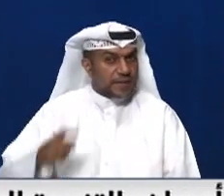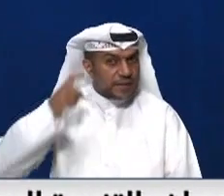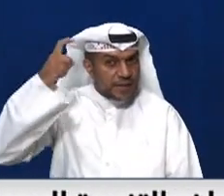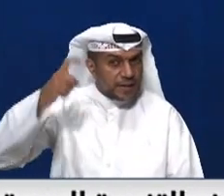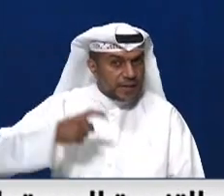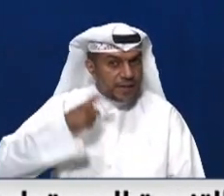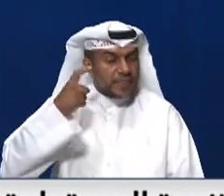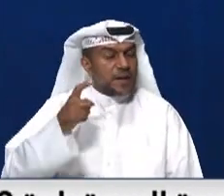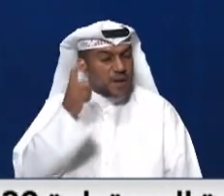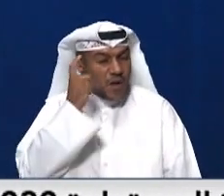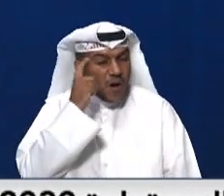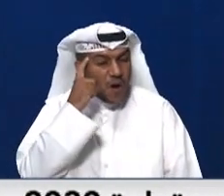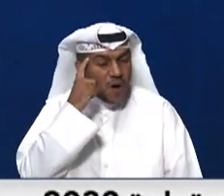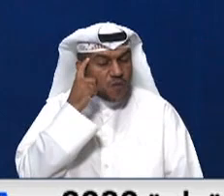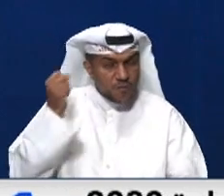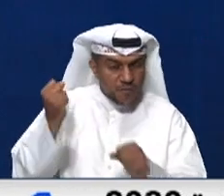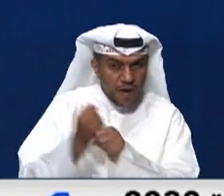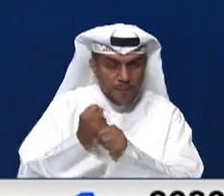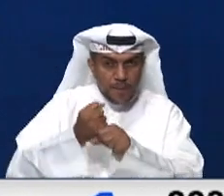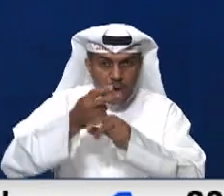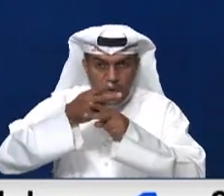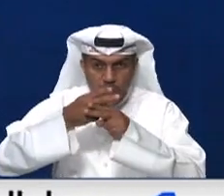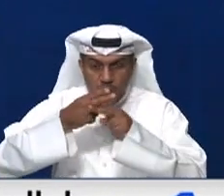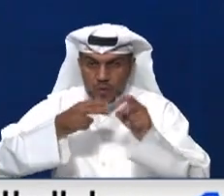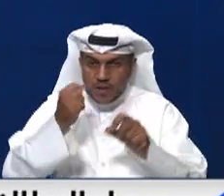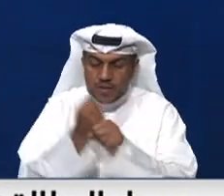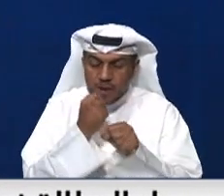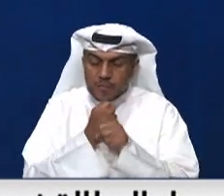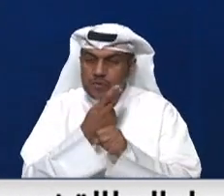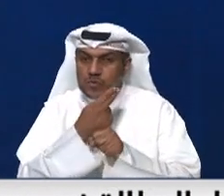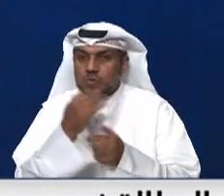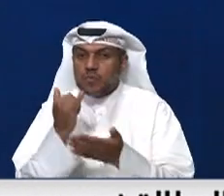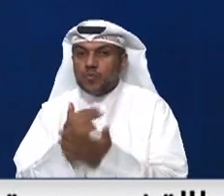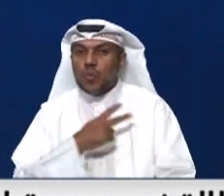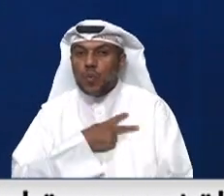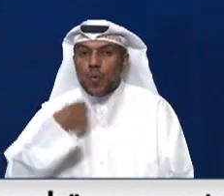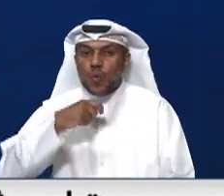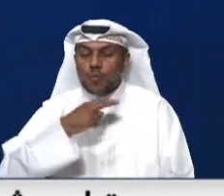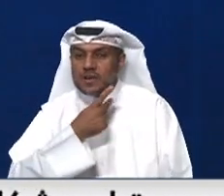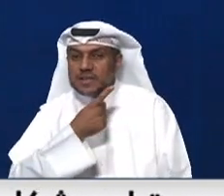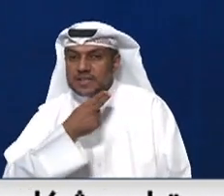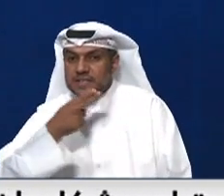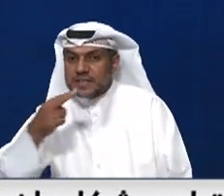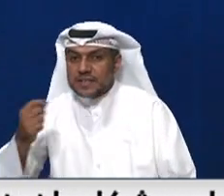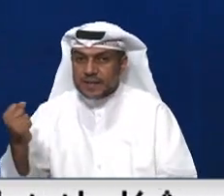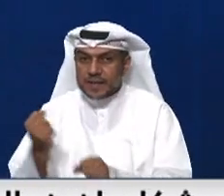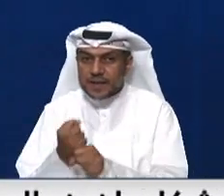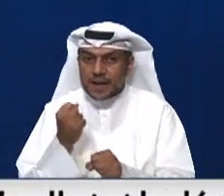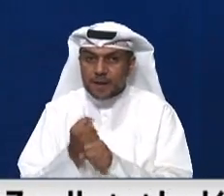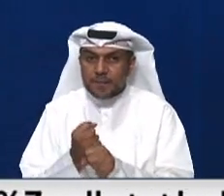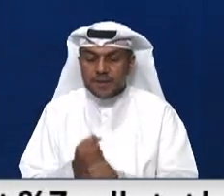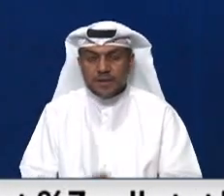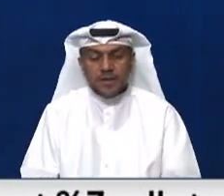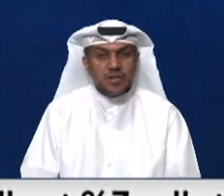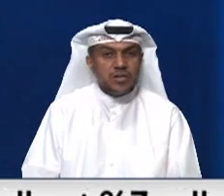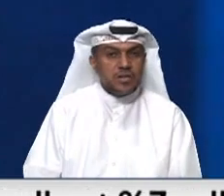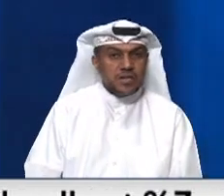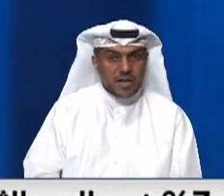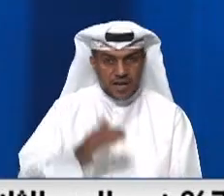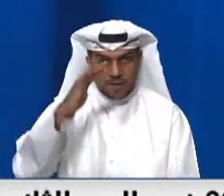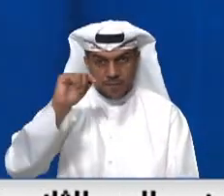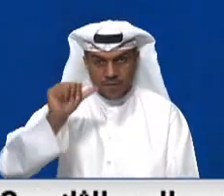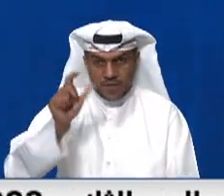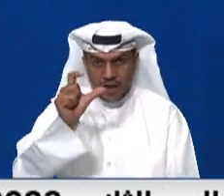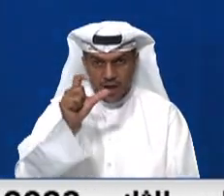الكويت والجهود الحثيثة التي بذلتها الجهات المعنية في الدولة في تحديد مصير الشهيد حمدان محمد